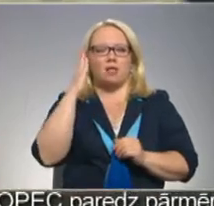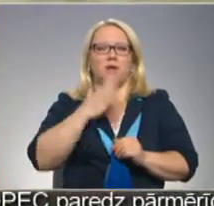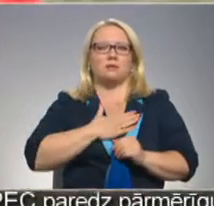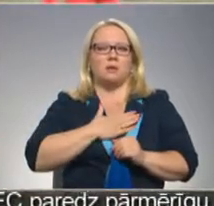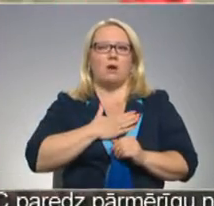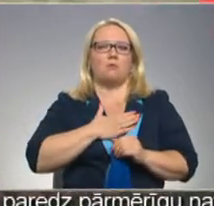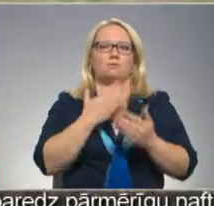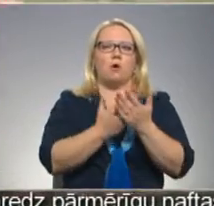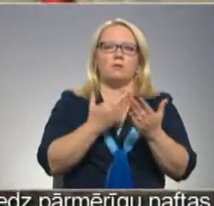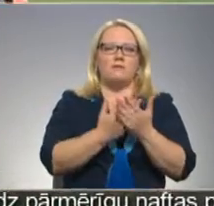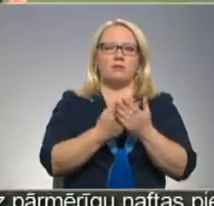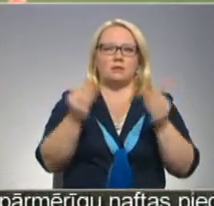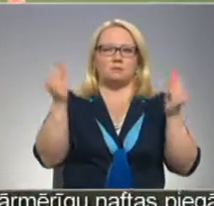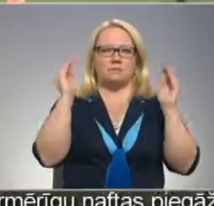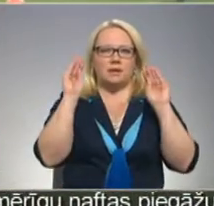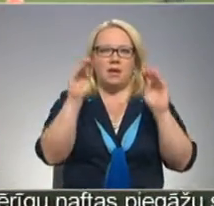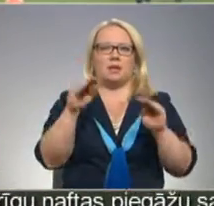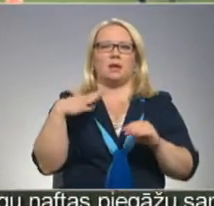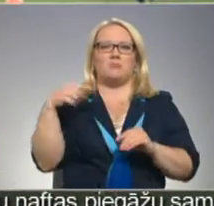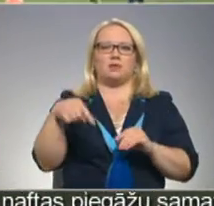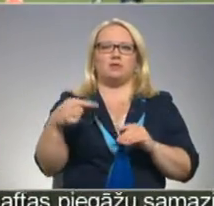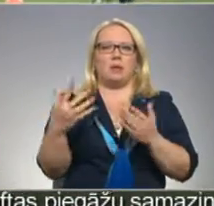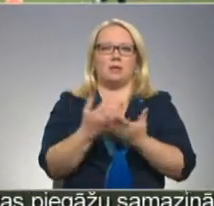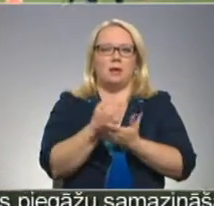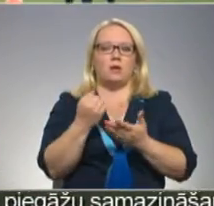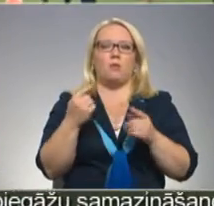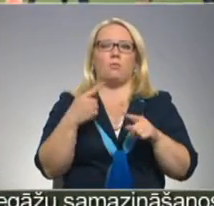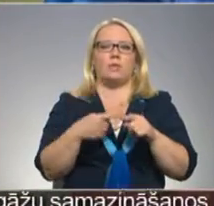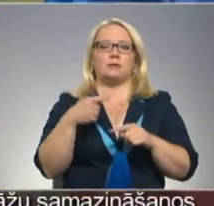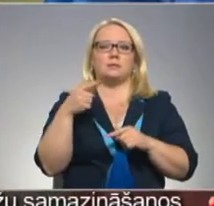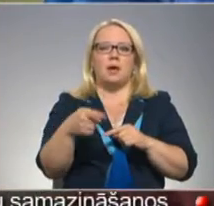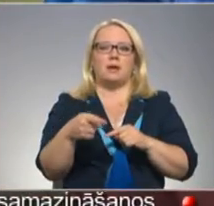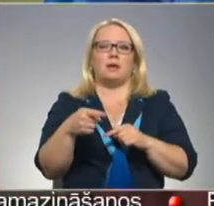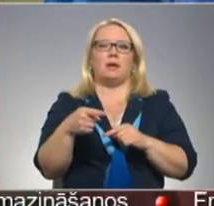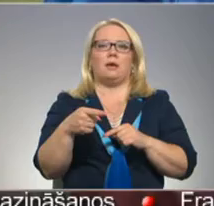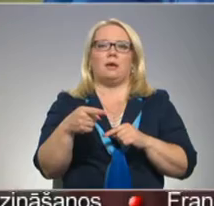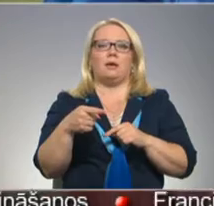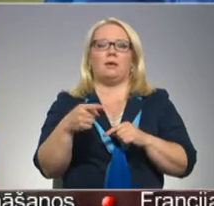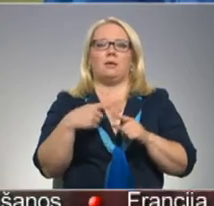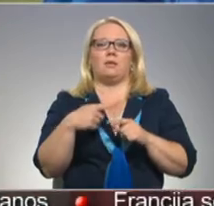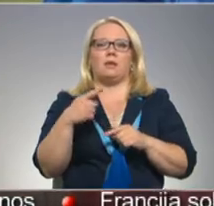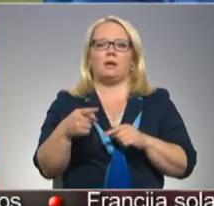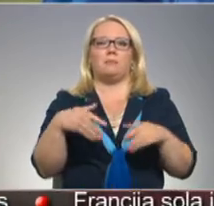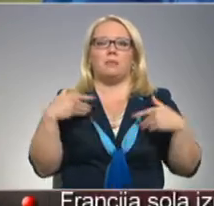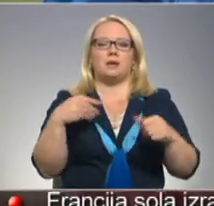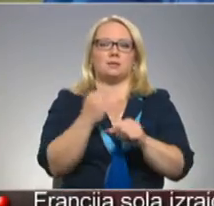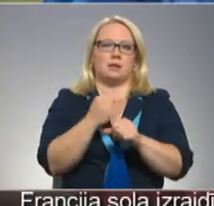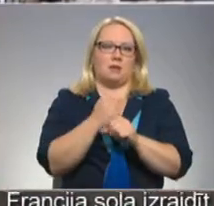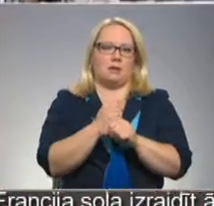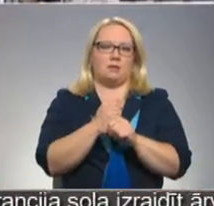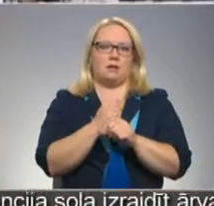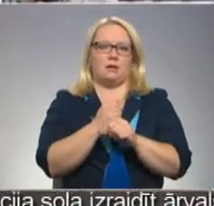savs motivators ir ielikts, kāpēc viņš šeit ir. Un tas arī trenerim ir prieks mūsu komandā, ir prieks strādāt ar